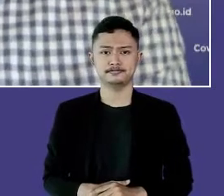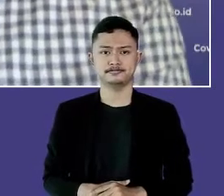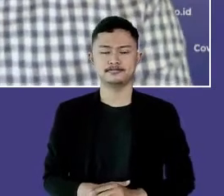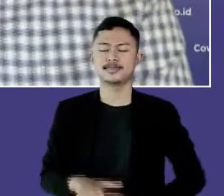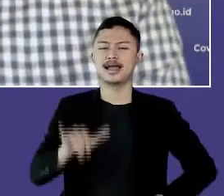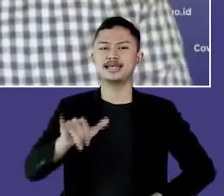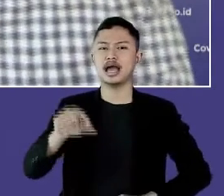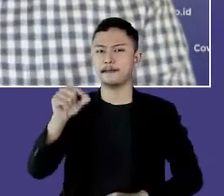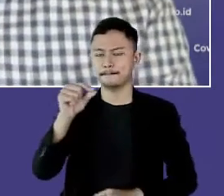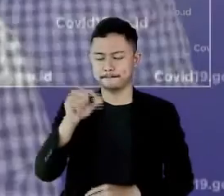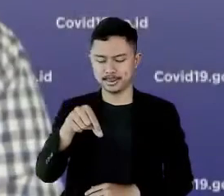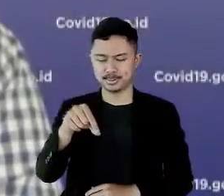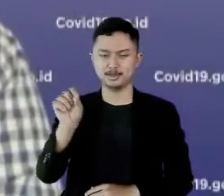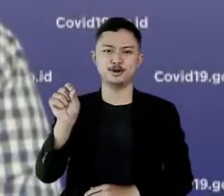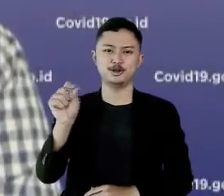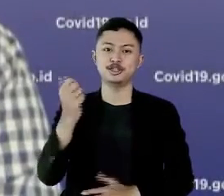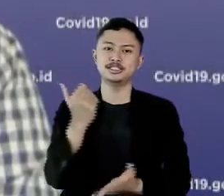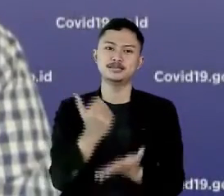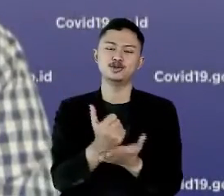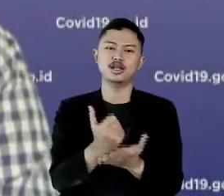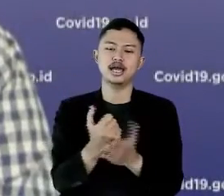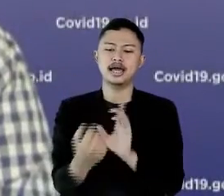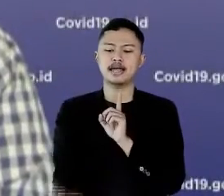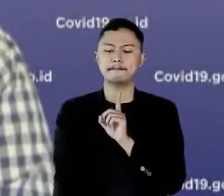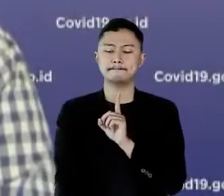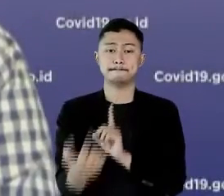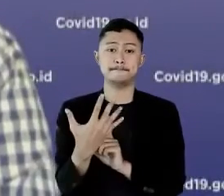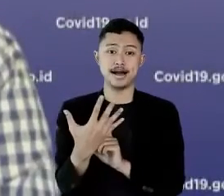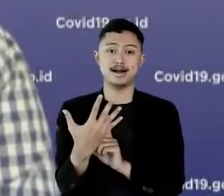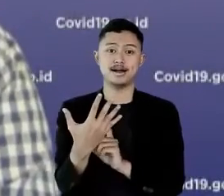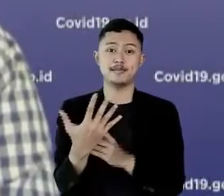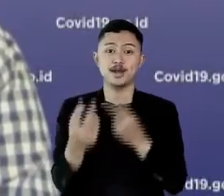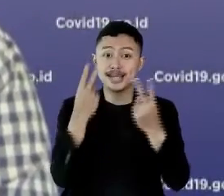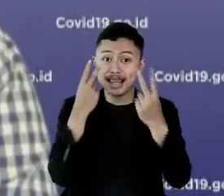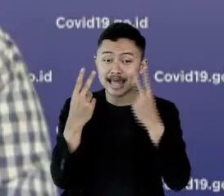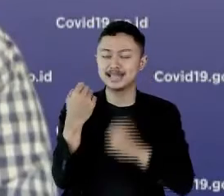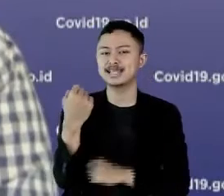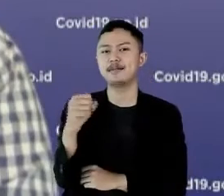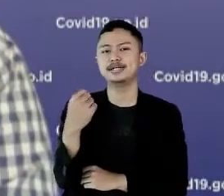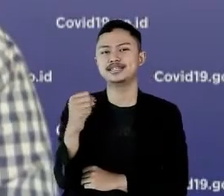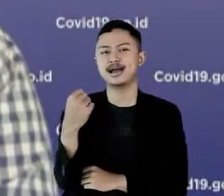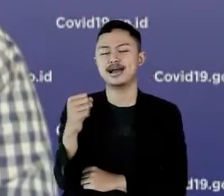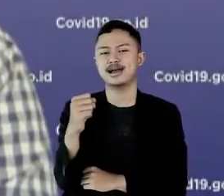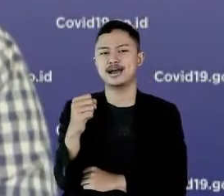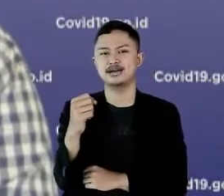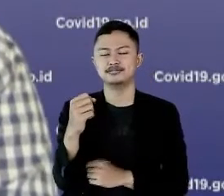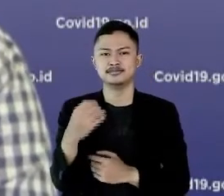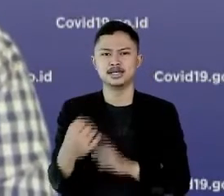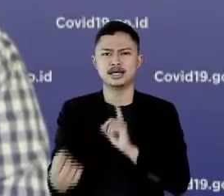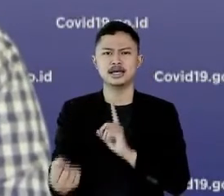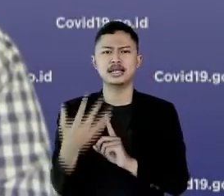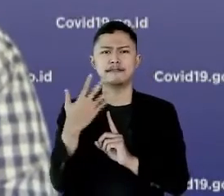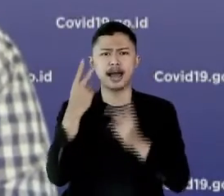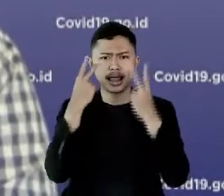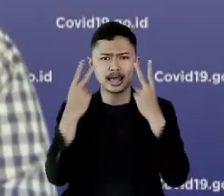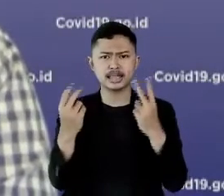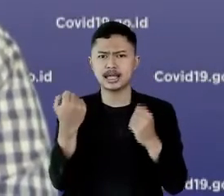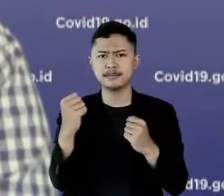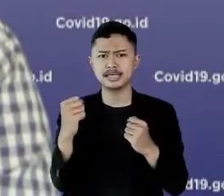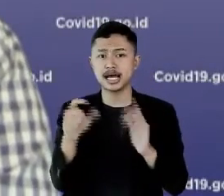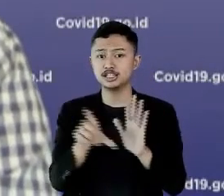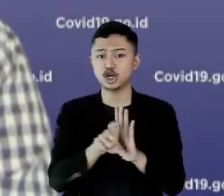Ya, betul Mas. Jadi sebetulnya dampak yang tidak terlalu terlihat, tidak terlalu terekspos adalah dampak kesehatan mental.